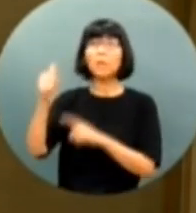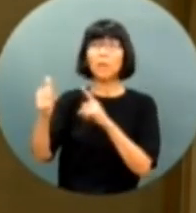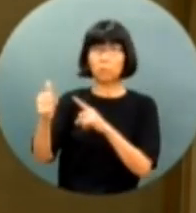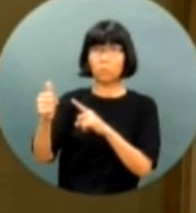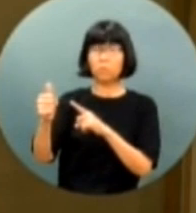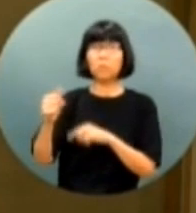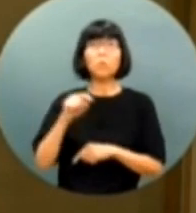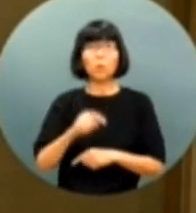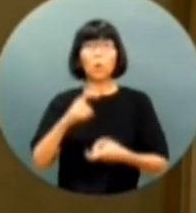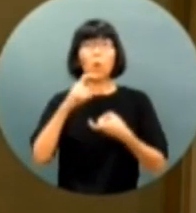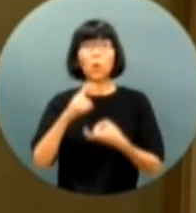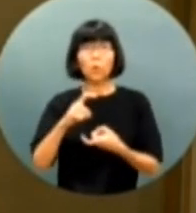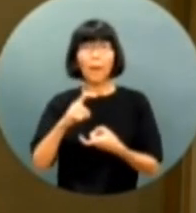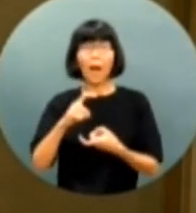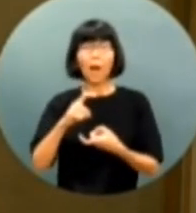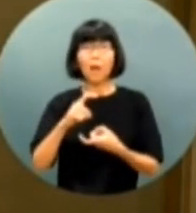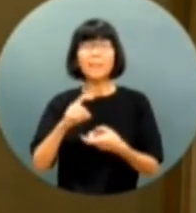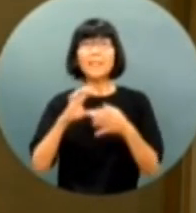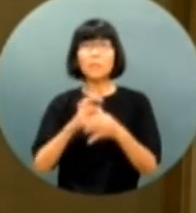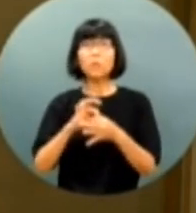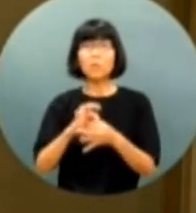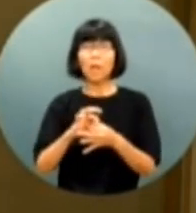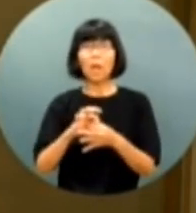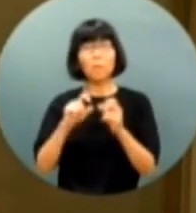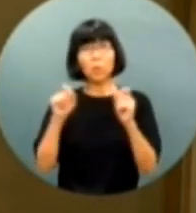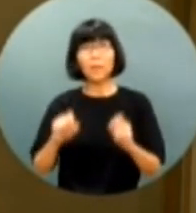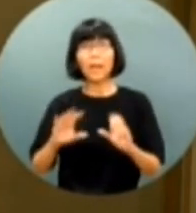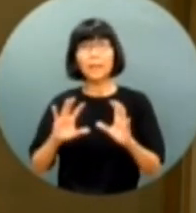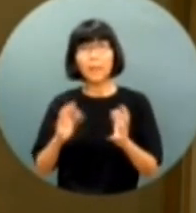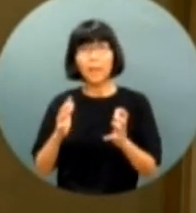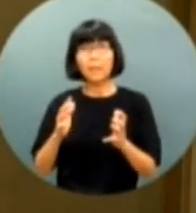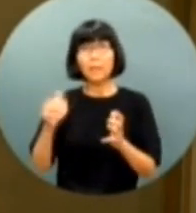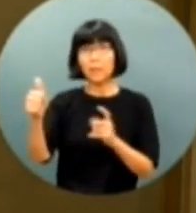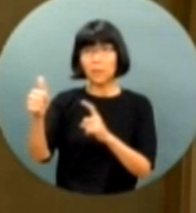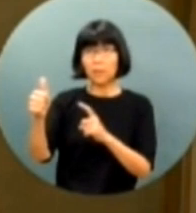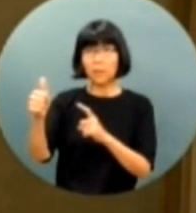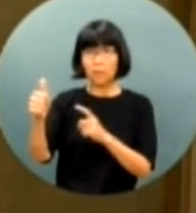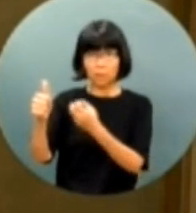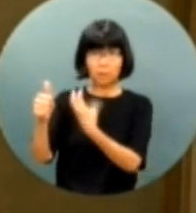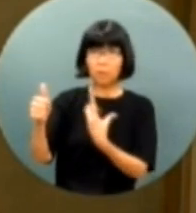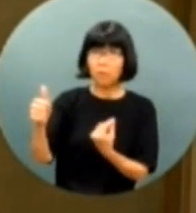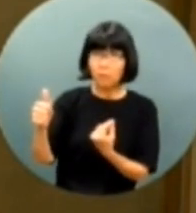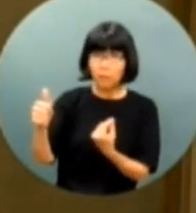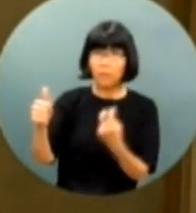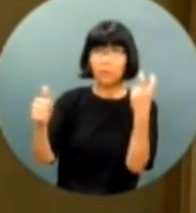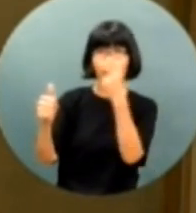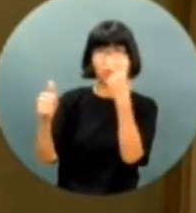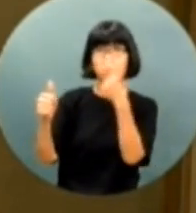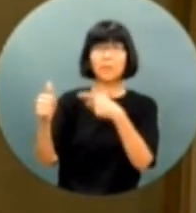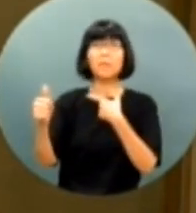言葉を使うことについてどうこういうつもりはないというふうに認識しましたが、 それでいいかということを確認が1点と合わせてです